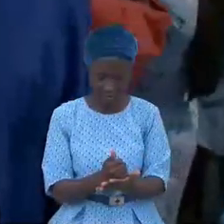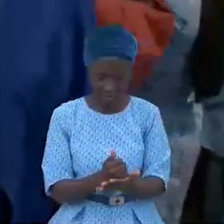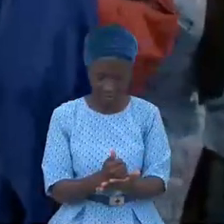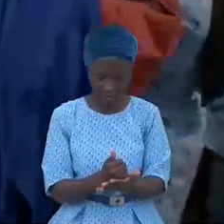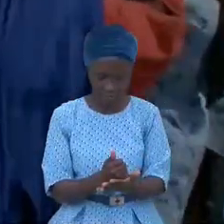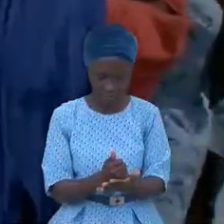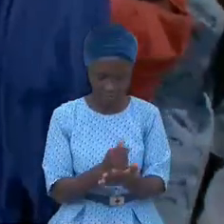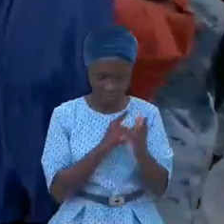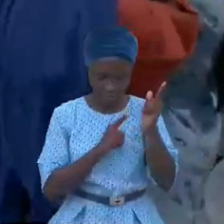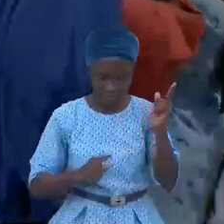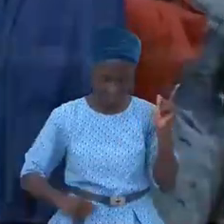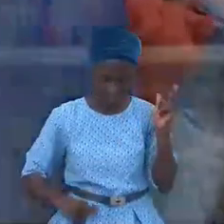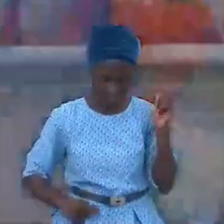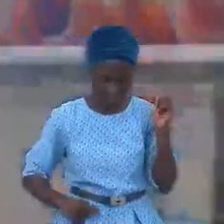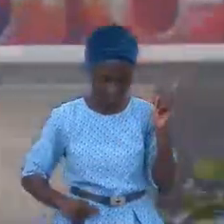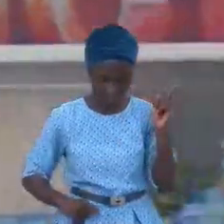Seigneur,